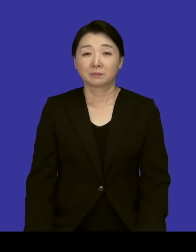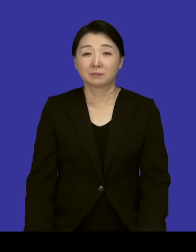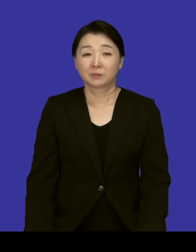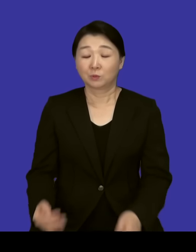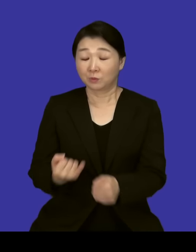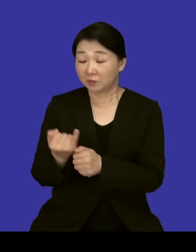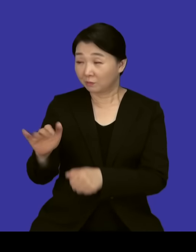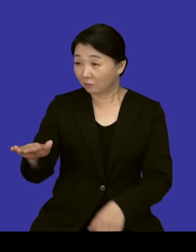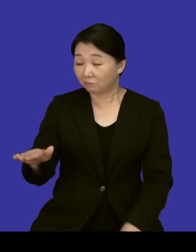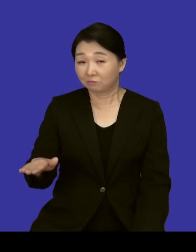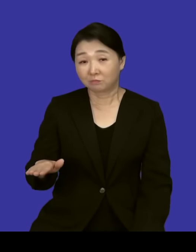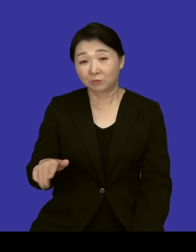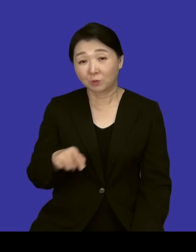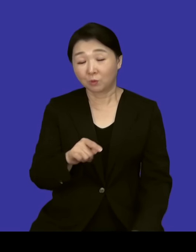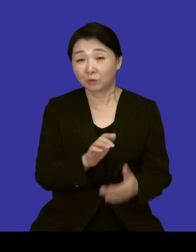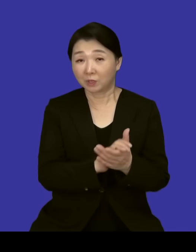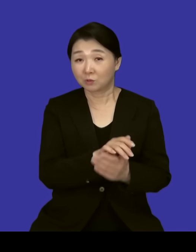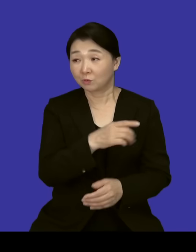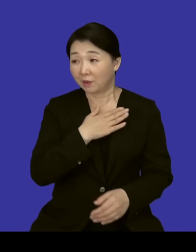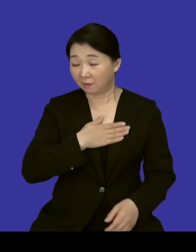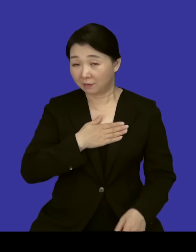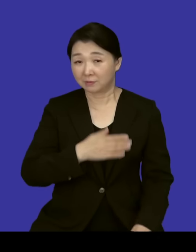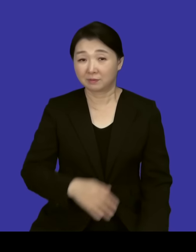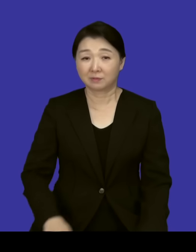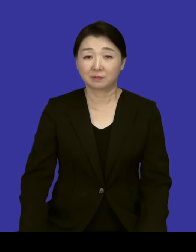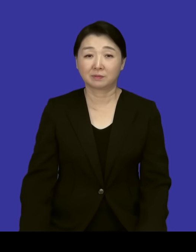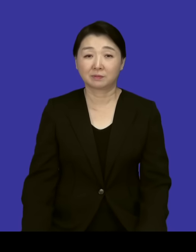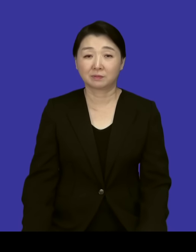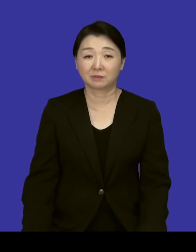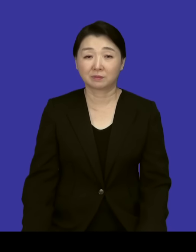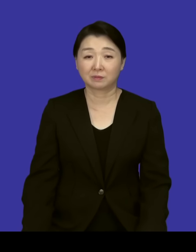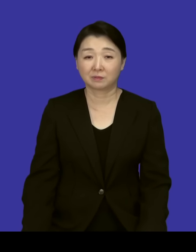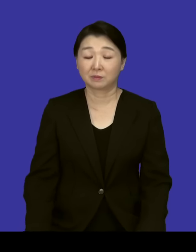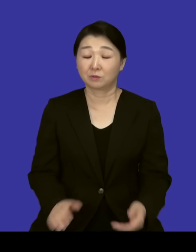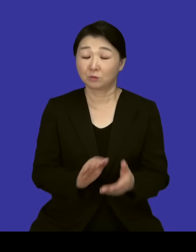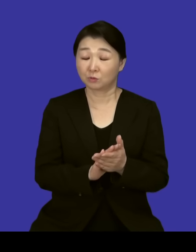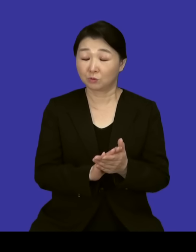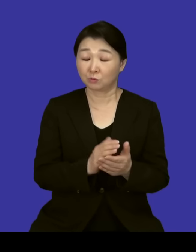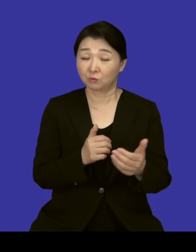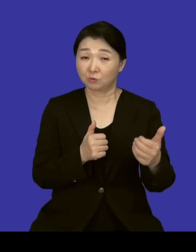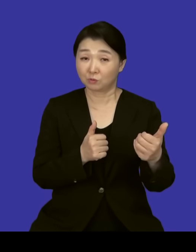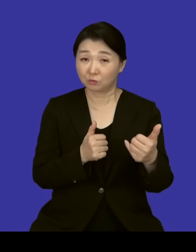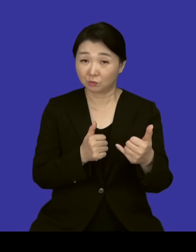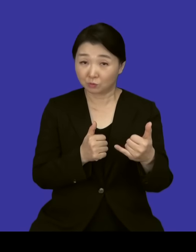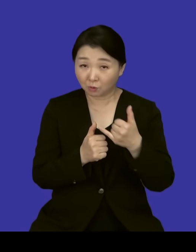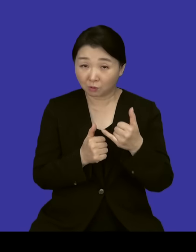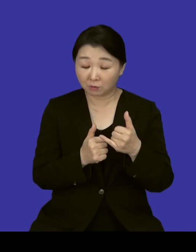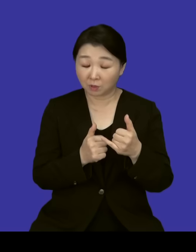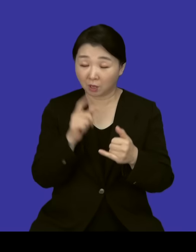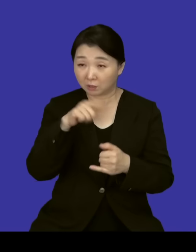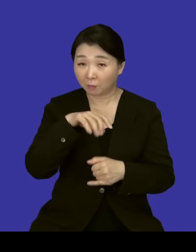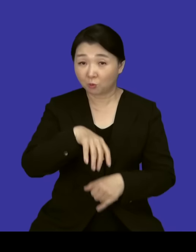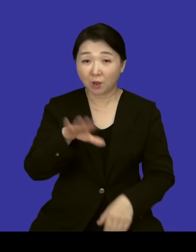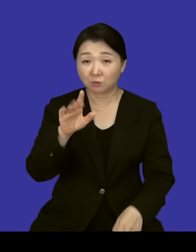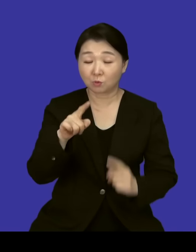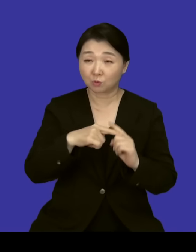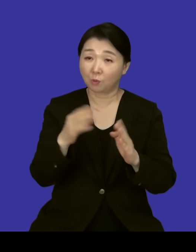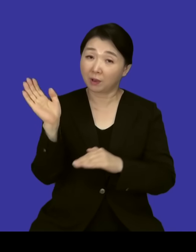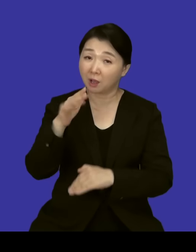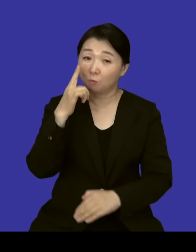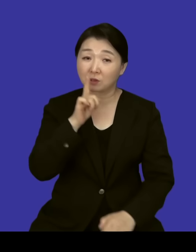집사람 보고 뭐 그건 내 친구 알지 하면서 근데 친구가 전화 와서 나쁜 데 가자는 것도 아니고 예. 교회를 가자는